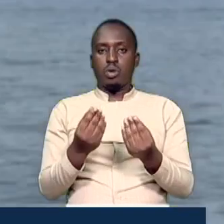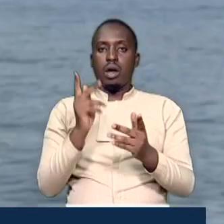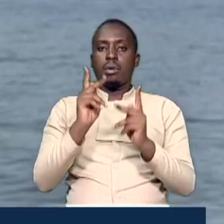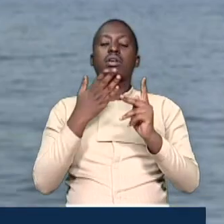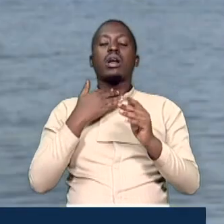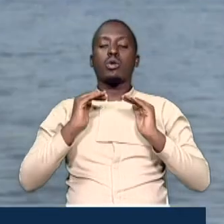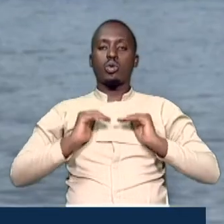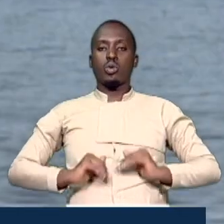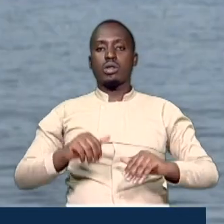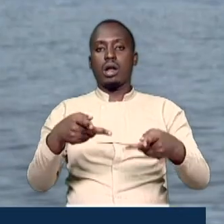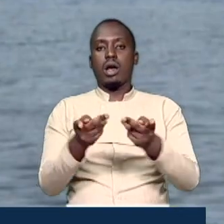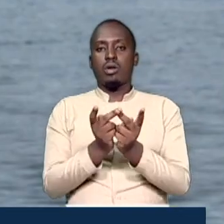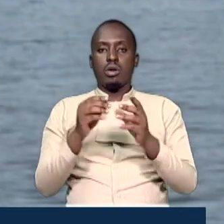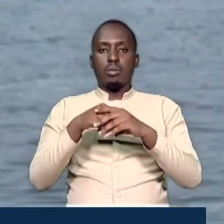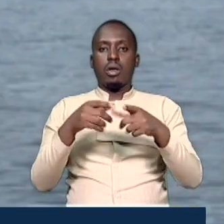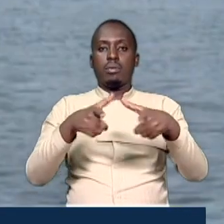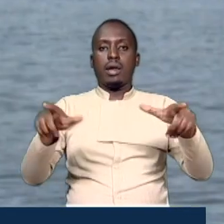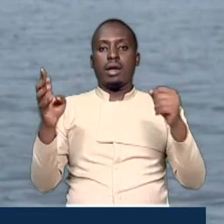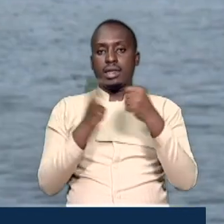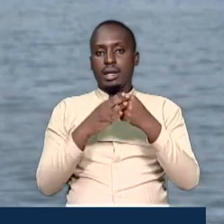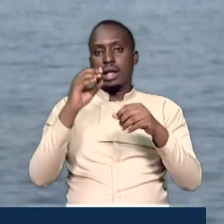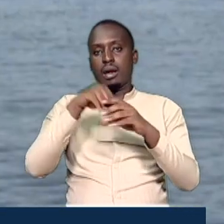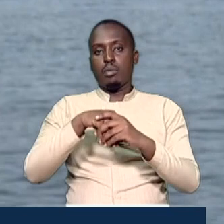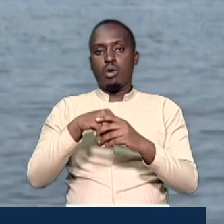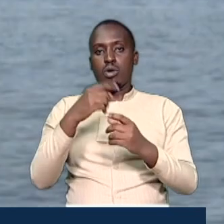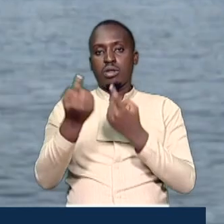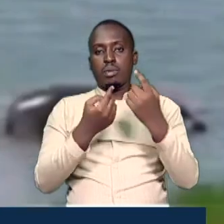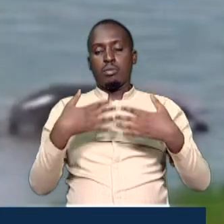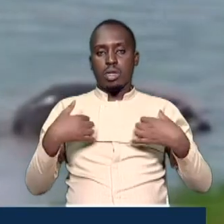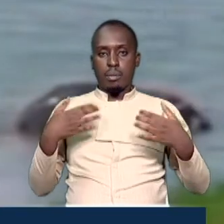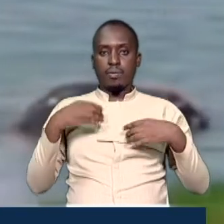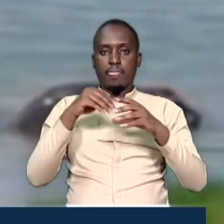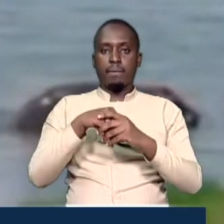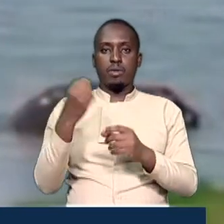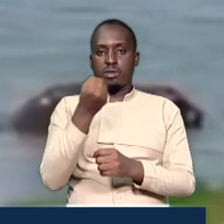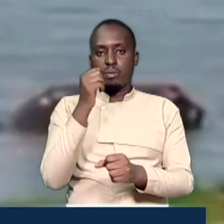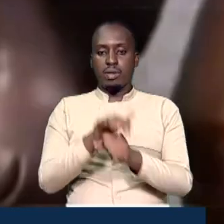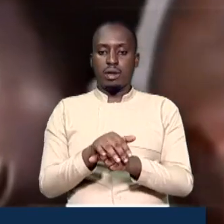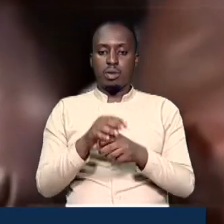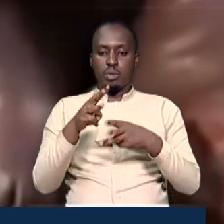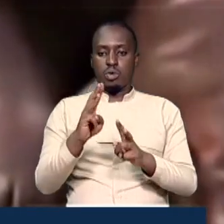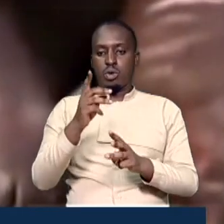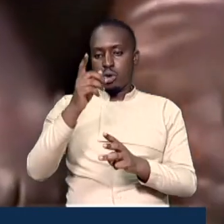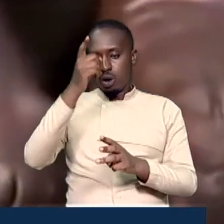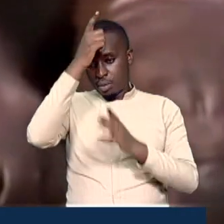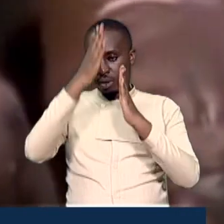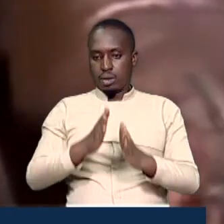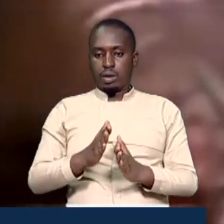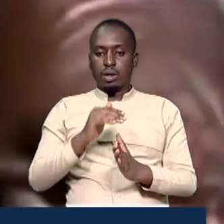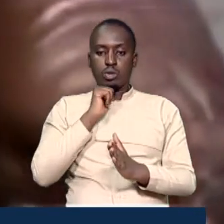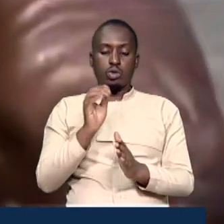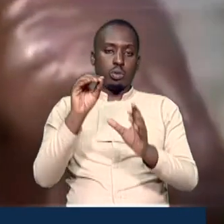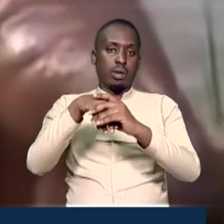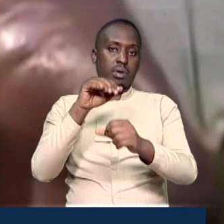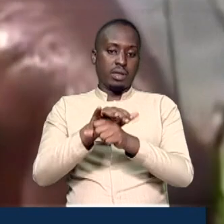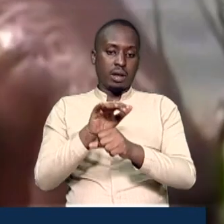yabyo. Aka gace karimo ibiyaga 9 bituwemo kandi na zimwe mu nyamaswa zirimo n'izinkazi, ku buryo abaturage bagirwa inama yo kutabivogera